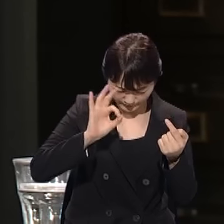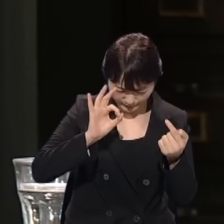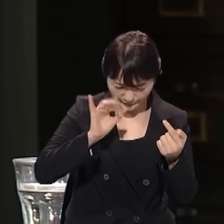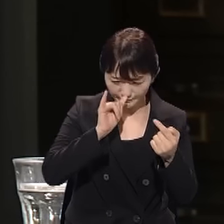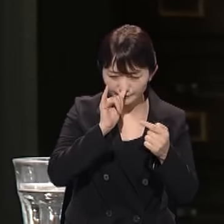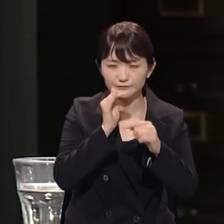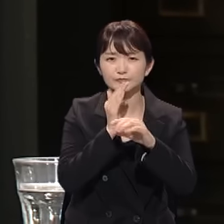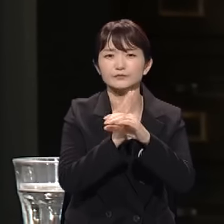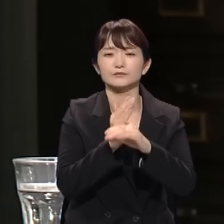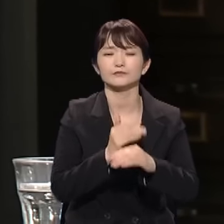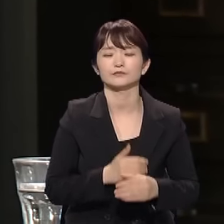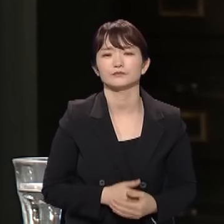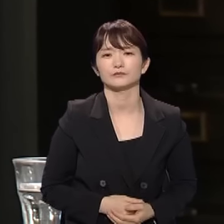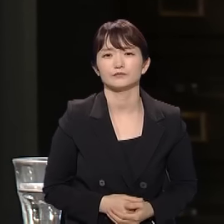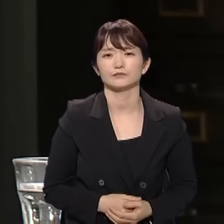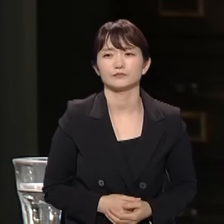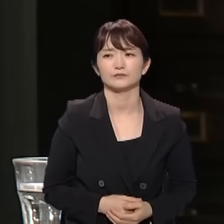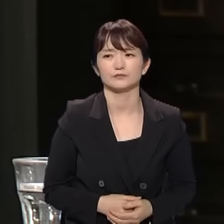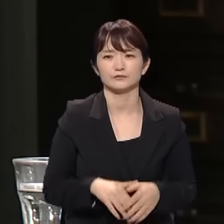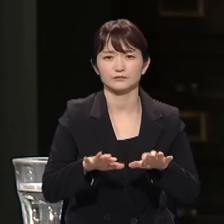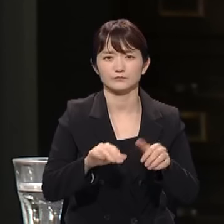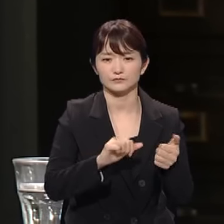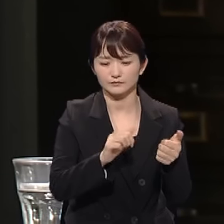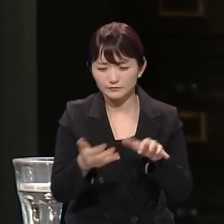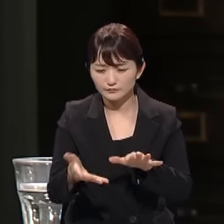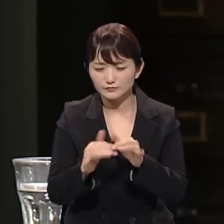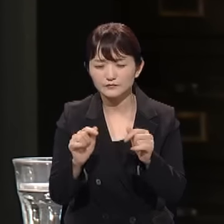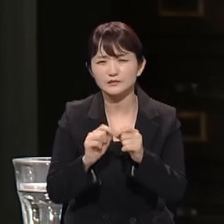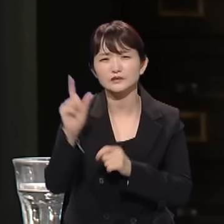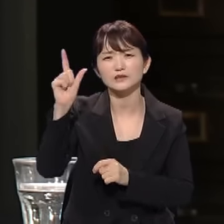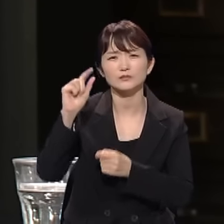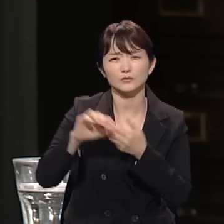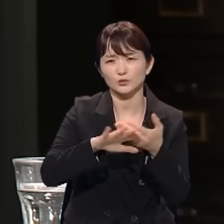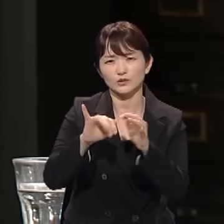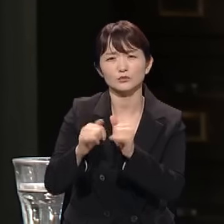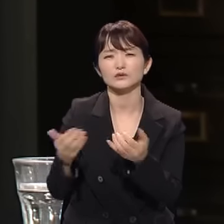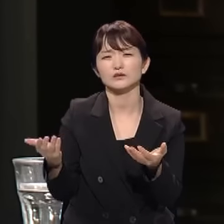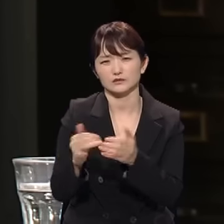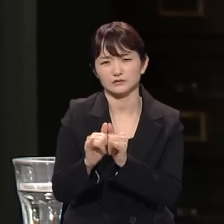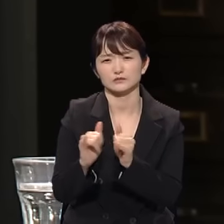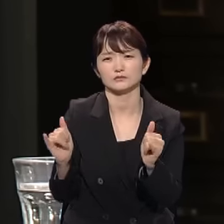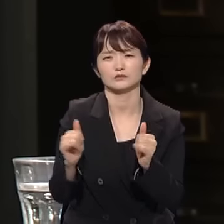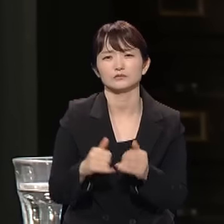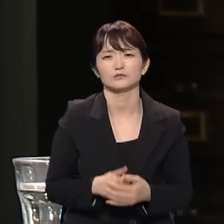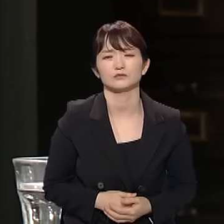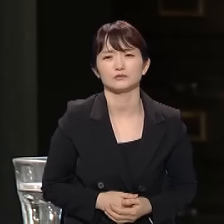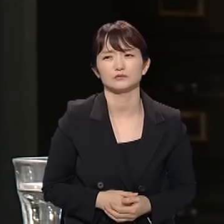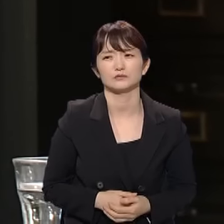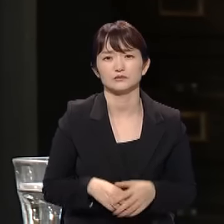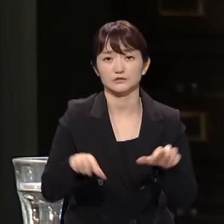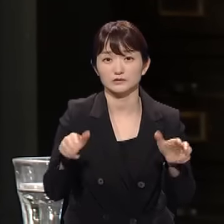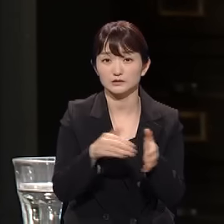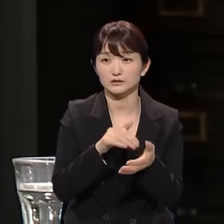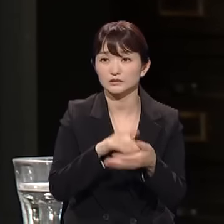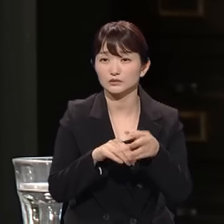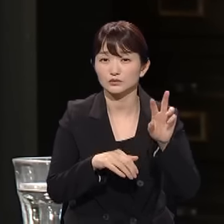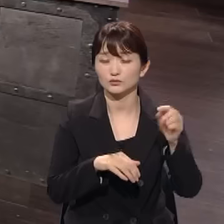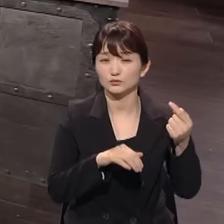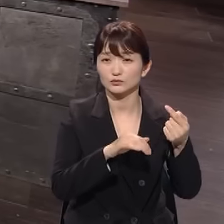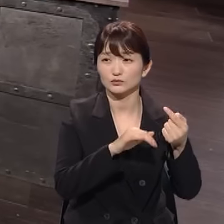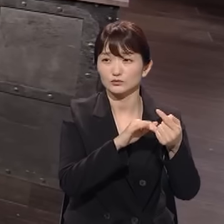그런데 오늘 사망자 대다수가 또 외국인 근로자였다고. 그렇습니다. 지금까지 알려진 22명 가운데